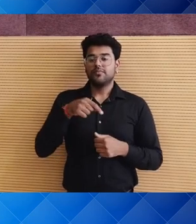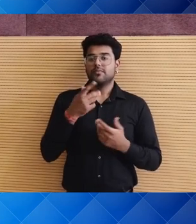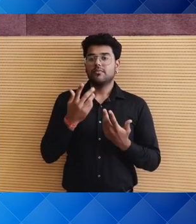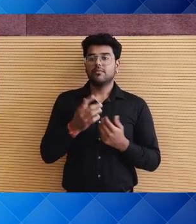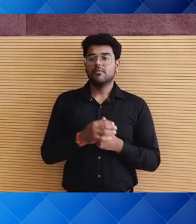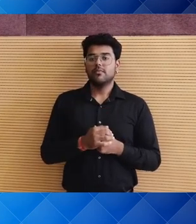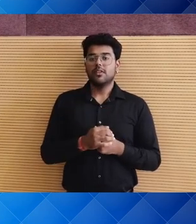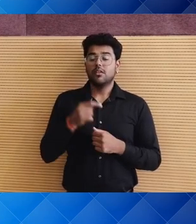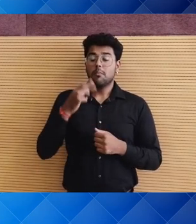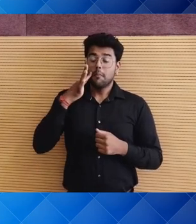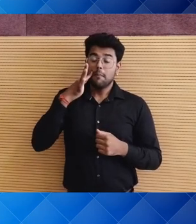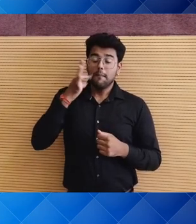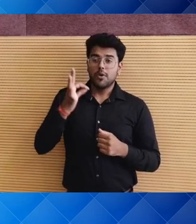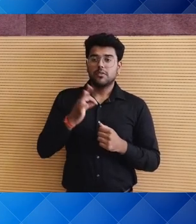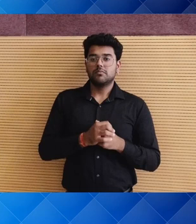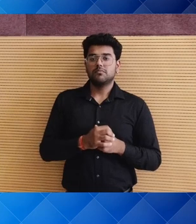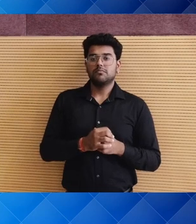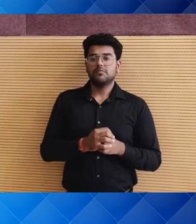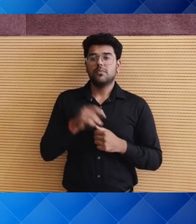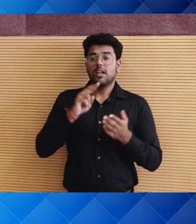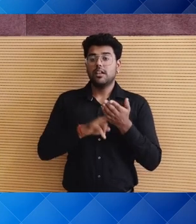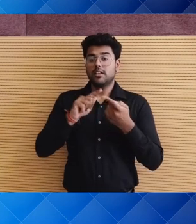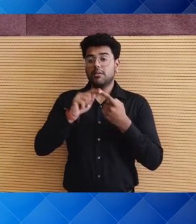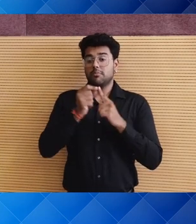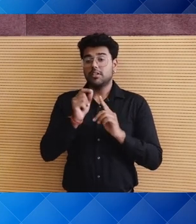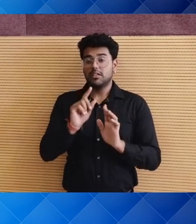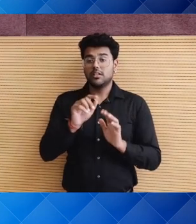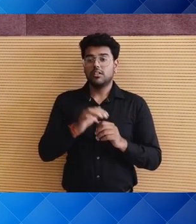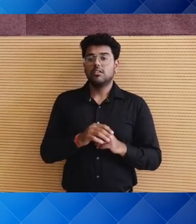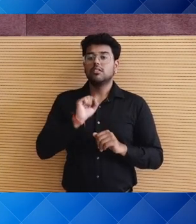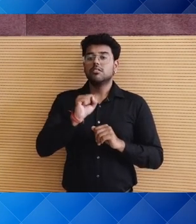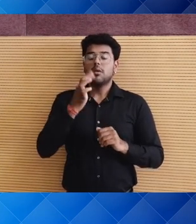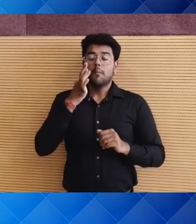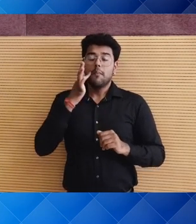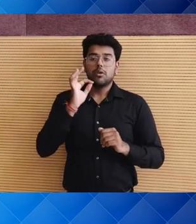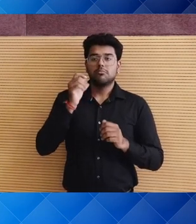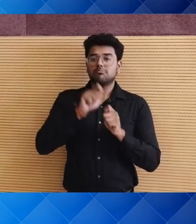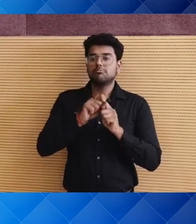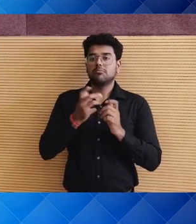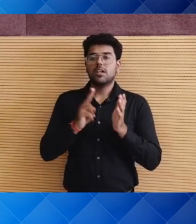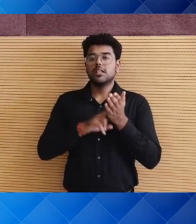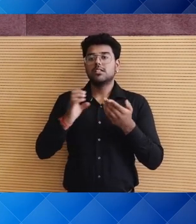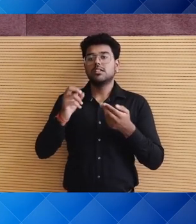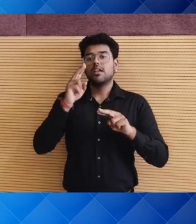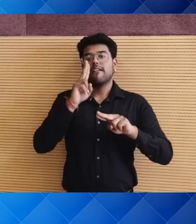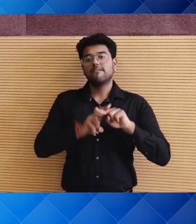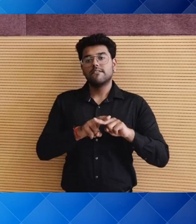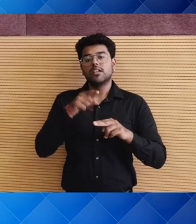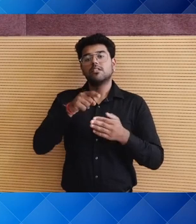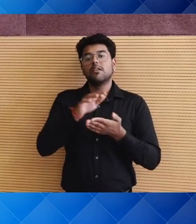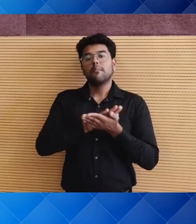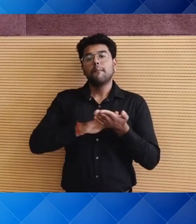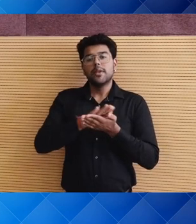इसकी सबसे, मेरे दृष्टि से एनईपी की सबसे महत्वपूर्ण विषय था एनसीएफ की